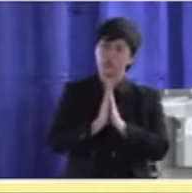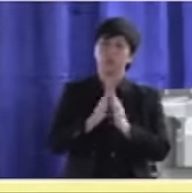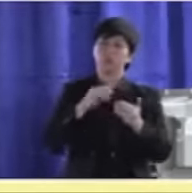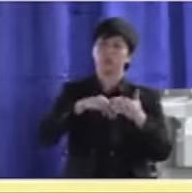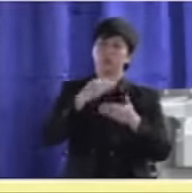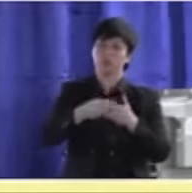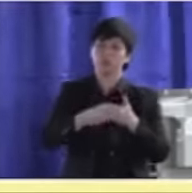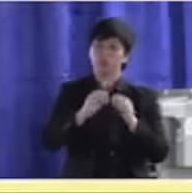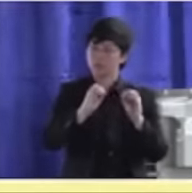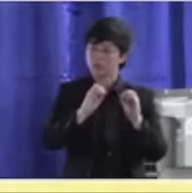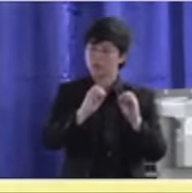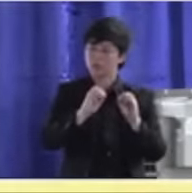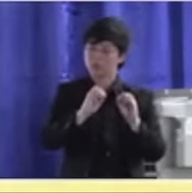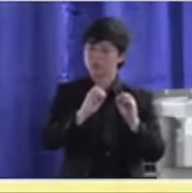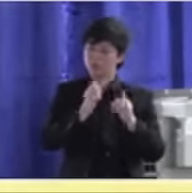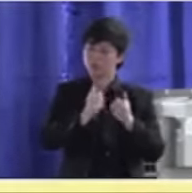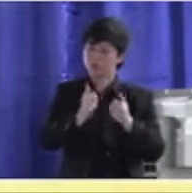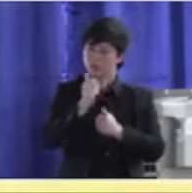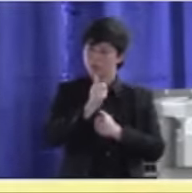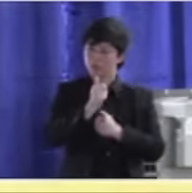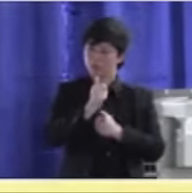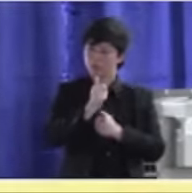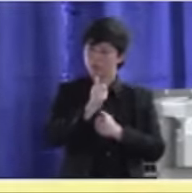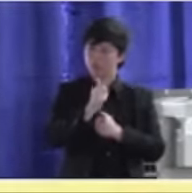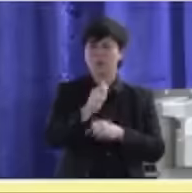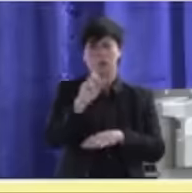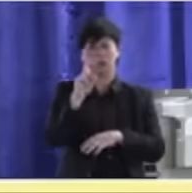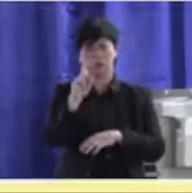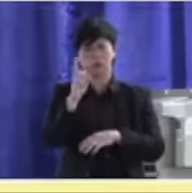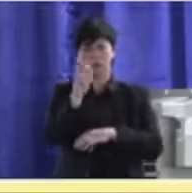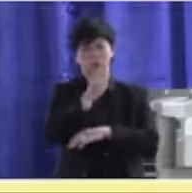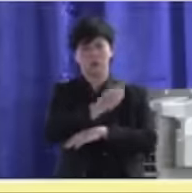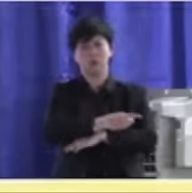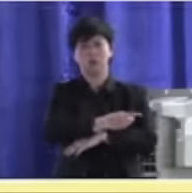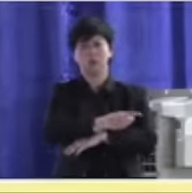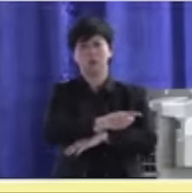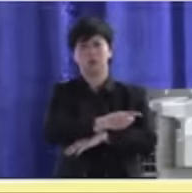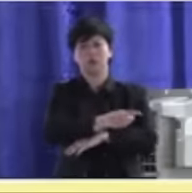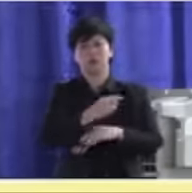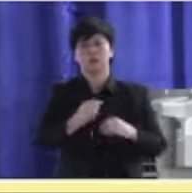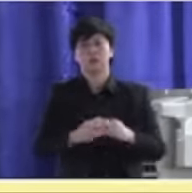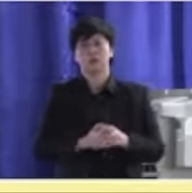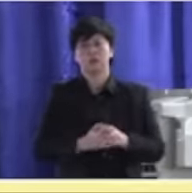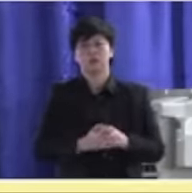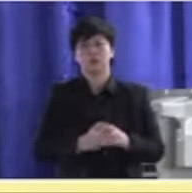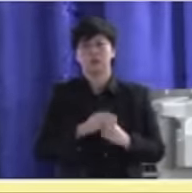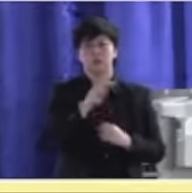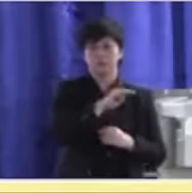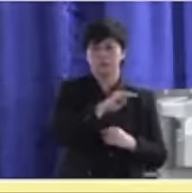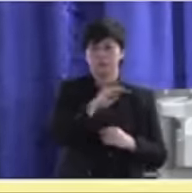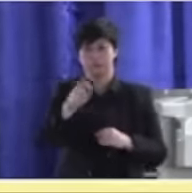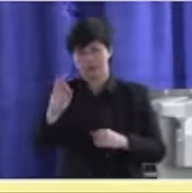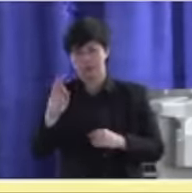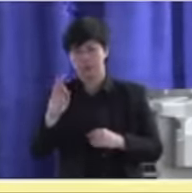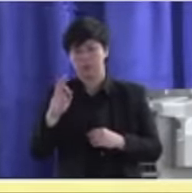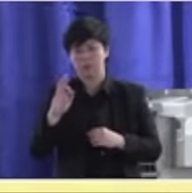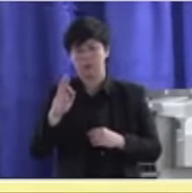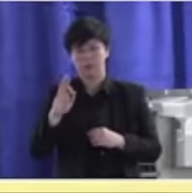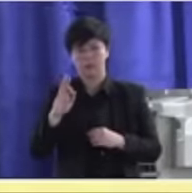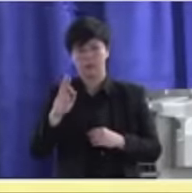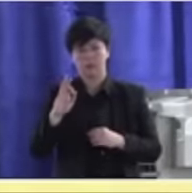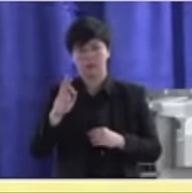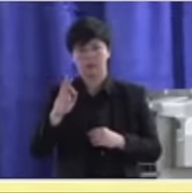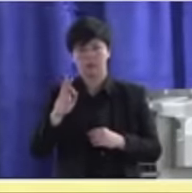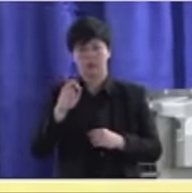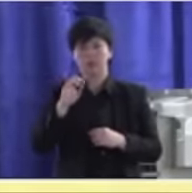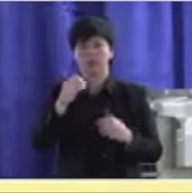We need to allot one day sa Monday to Friday natin na yun